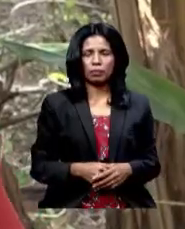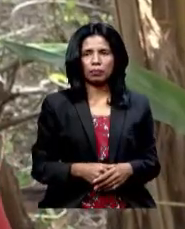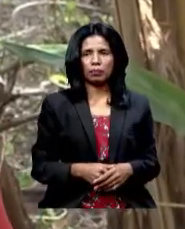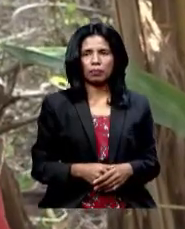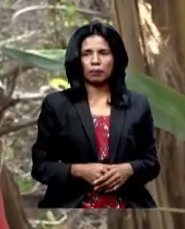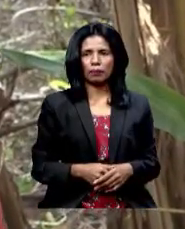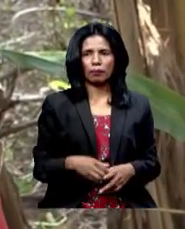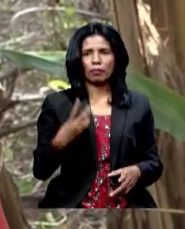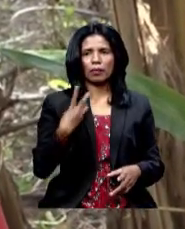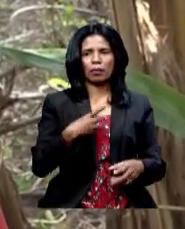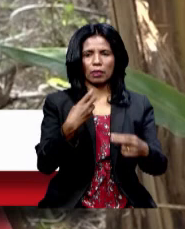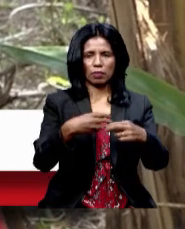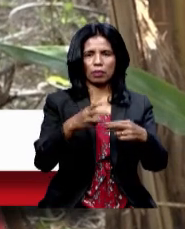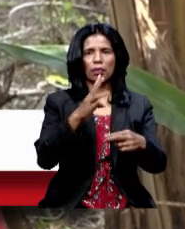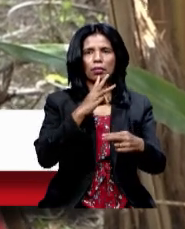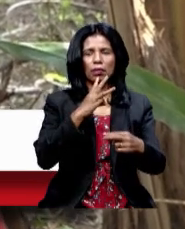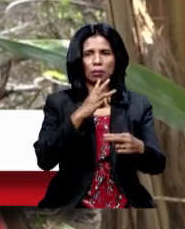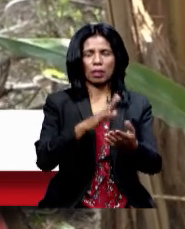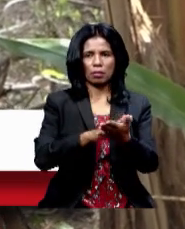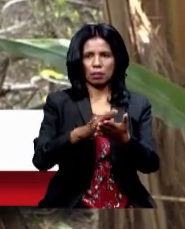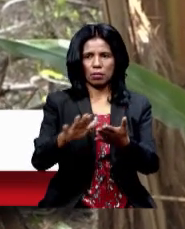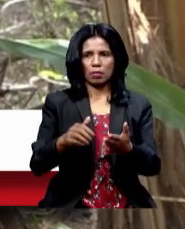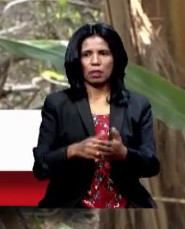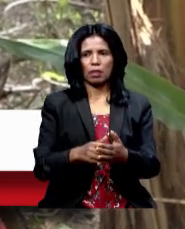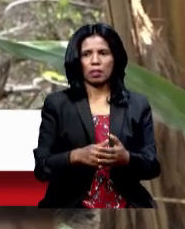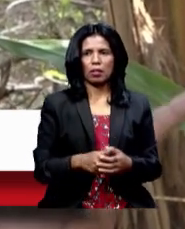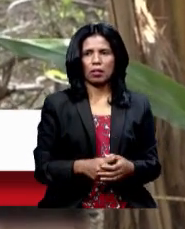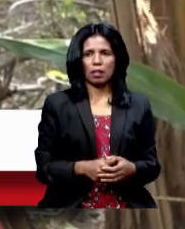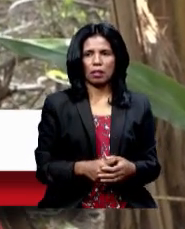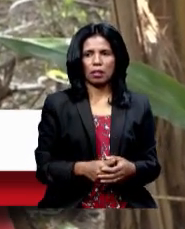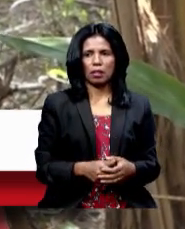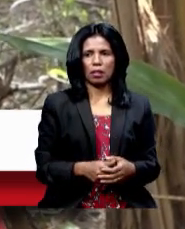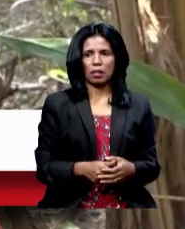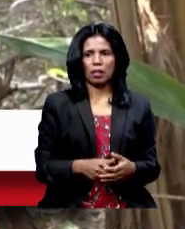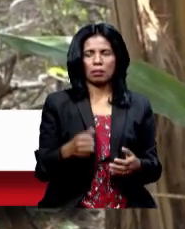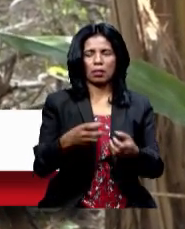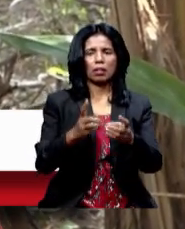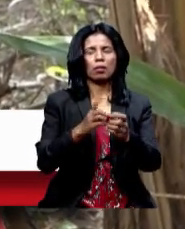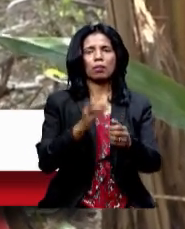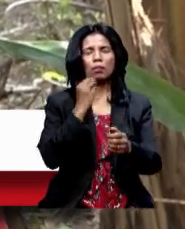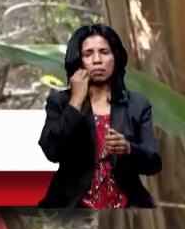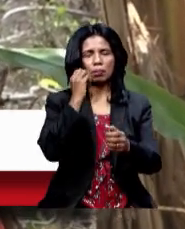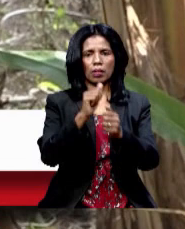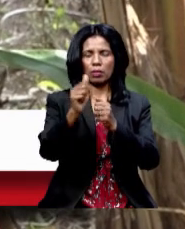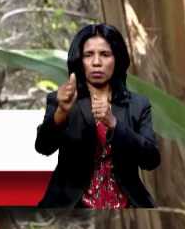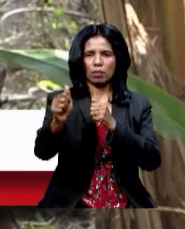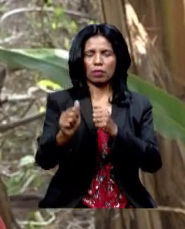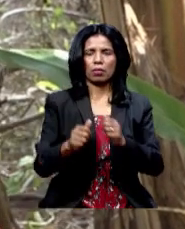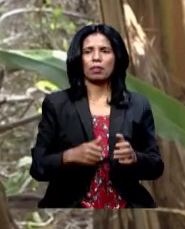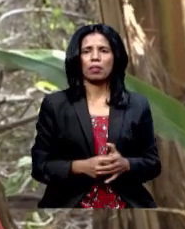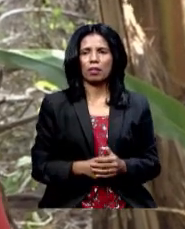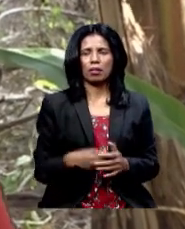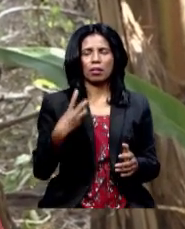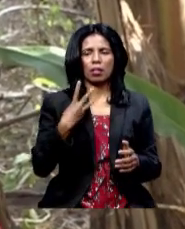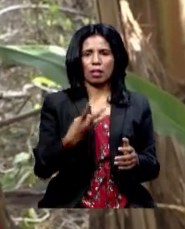tamba amni dificuldade ba be mos ne, amni dificuldade ba be mos am hela distansia nebe dok rai lolo, amai kum mai antau ami